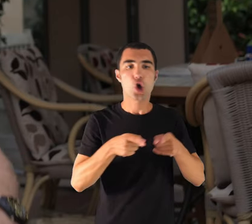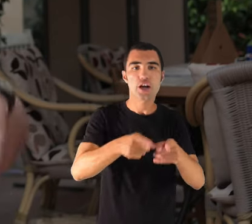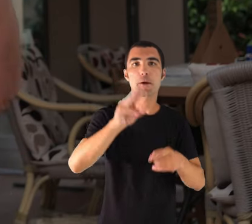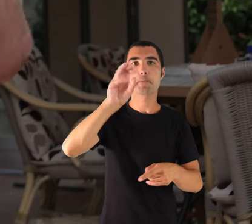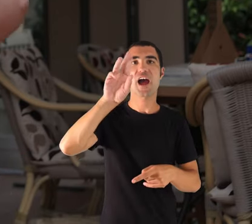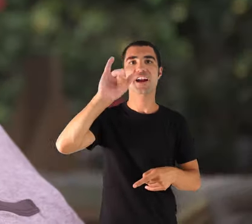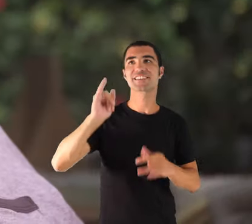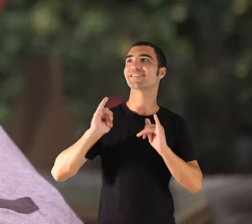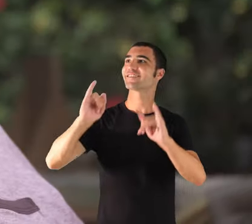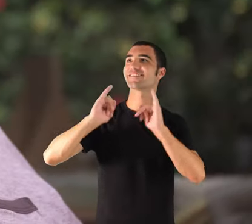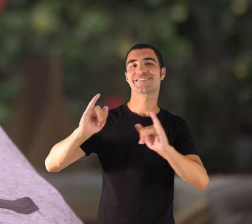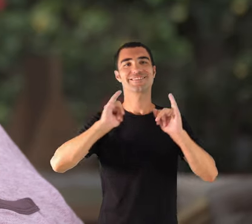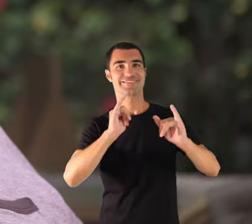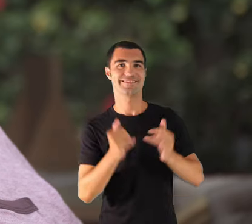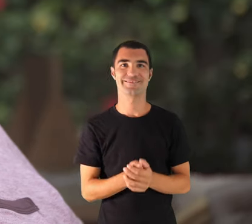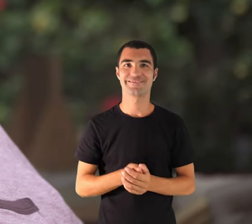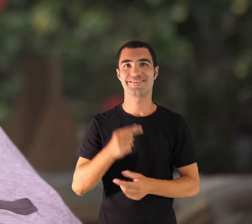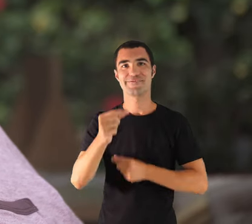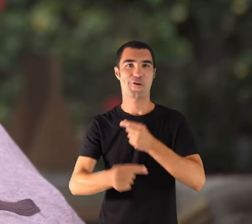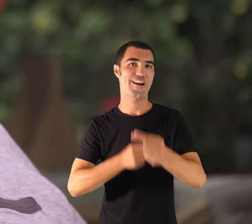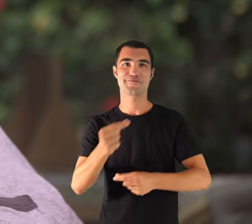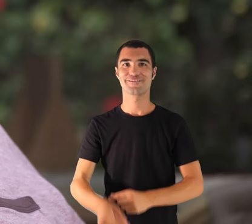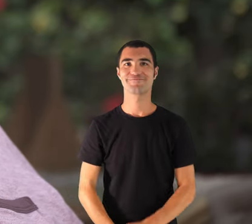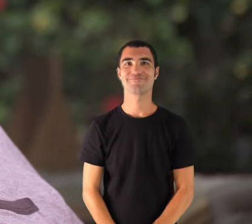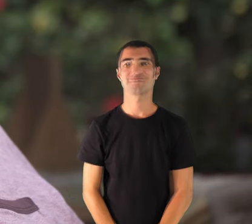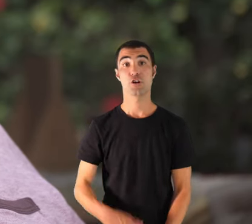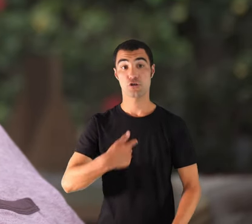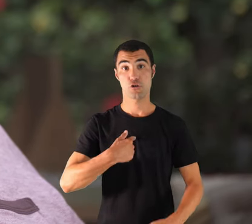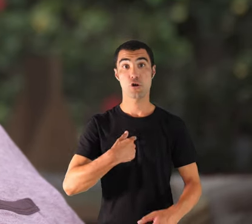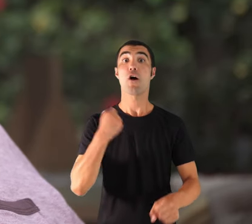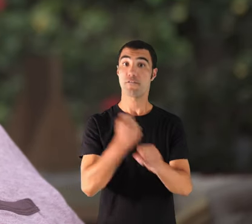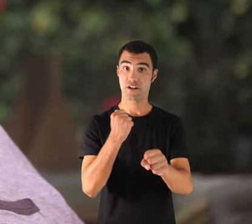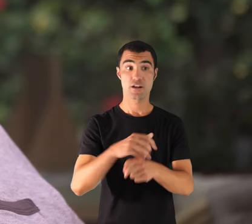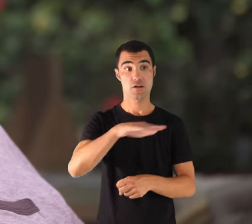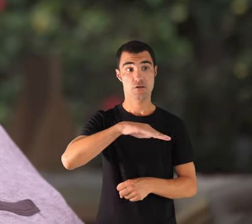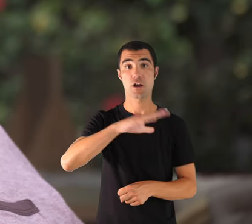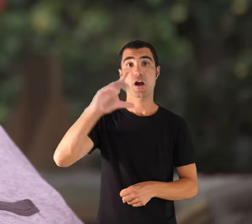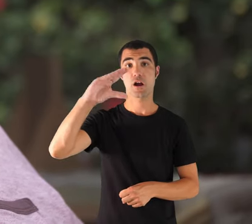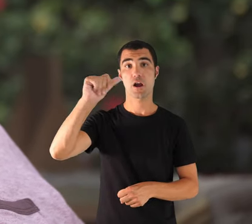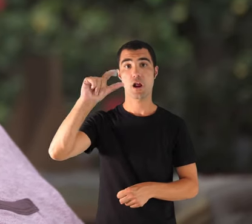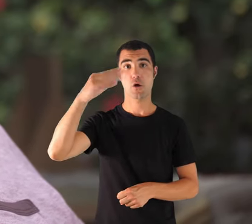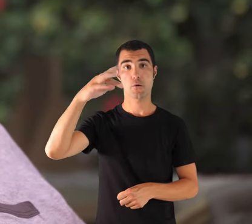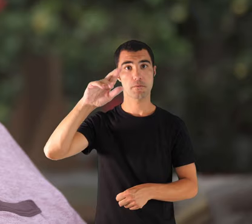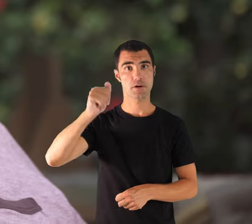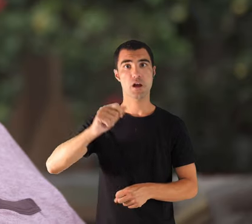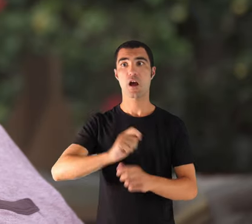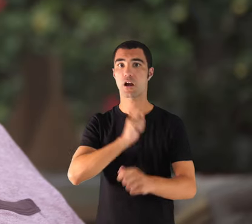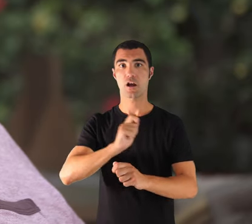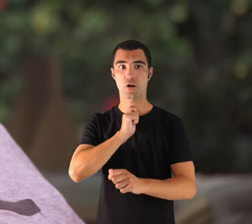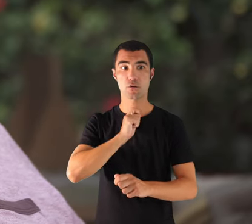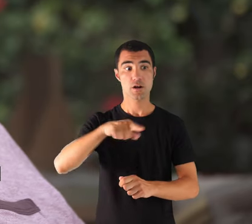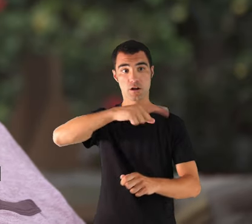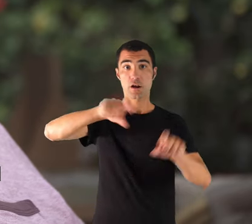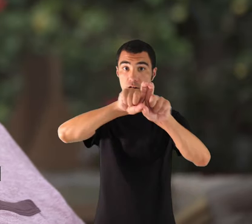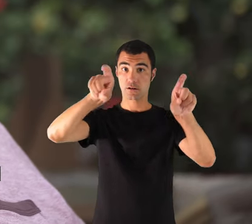allà, ah sí, pues mira, feia feina a la calabra i la companyia de la pel·lícula, la Estejada, va contractar una sèrie